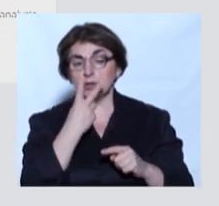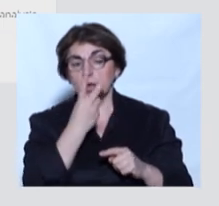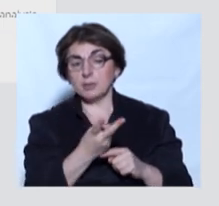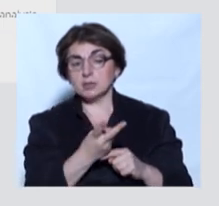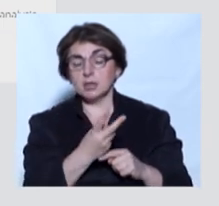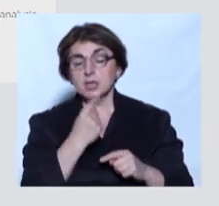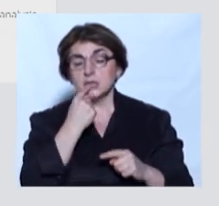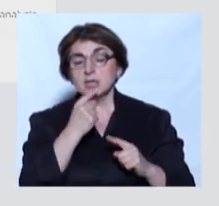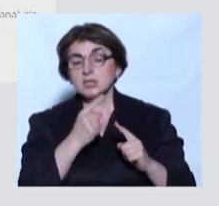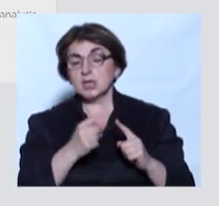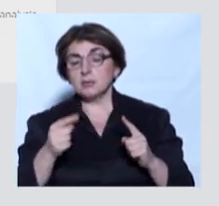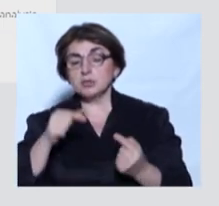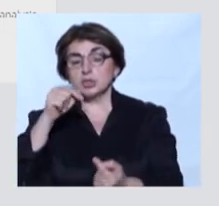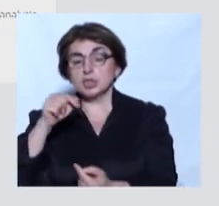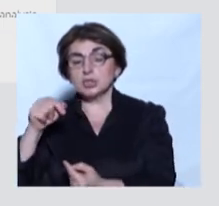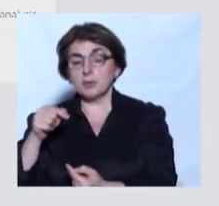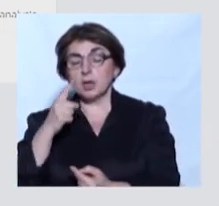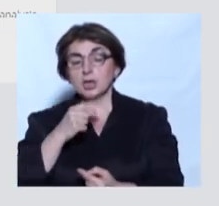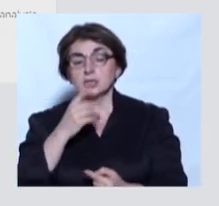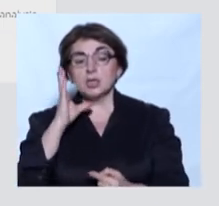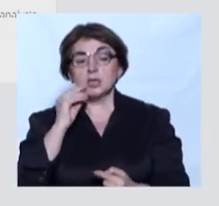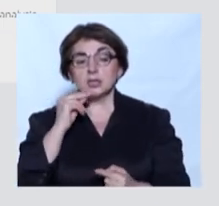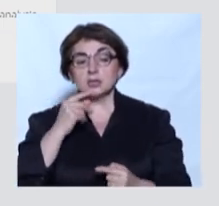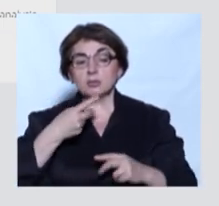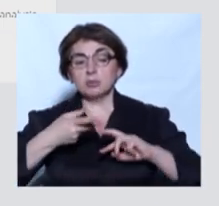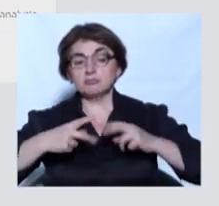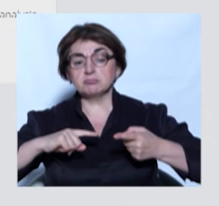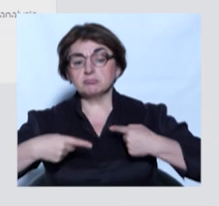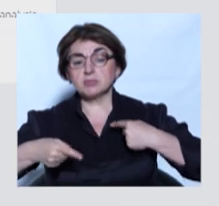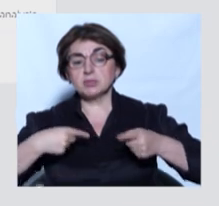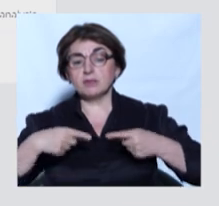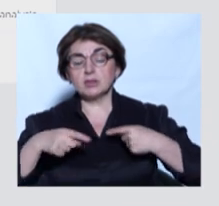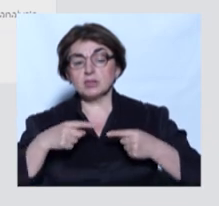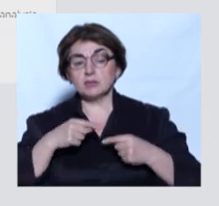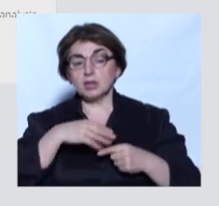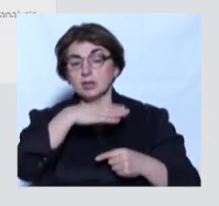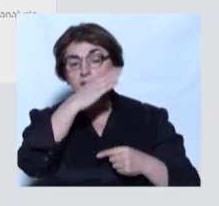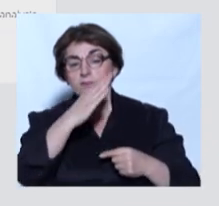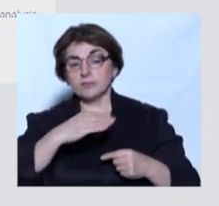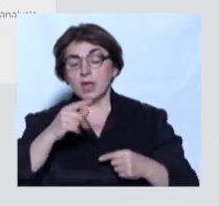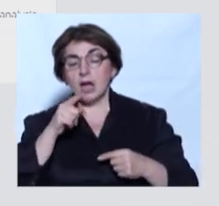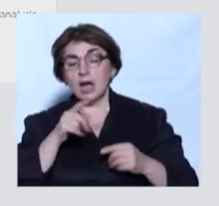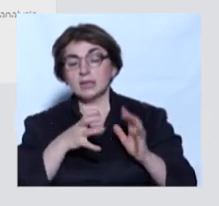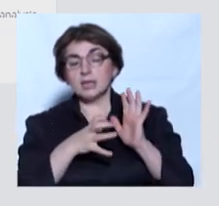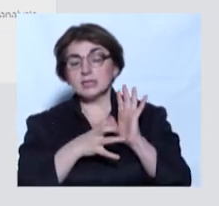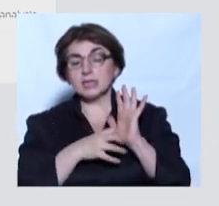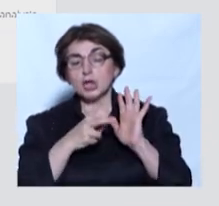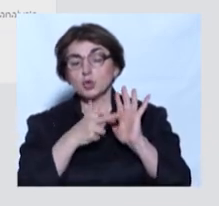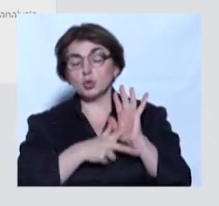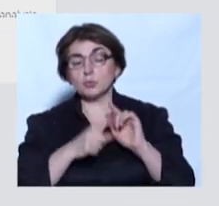უნდა, წლების მიხედვით ეს მაჩვენებლები შეიცვალა. აქ თქვენ ხედავთ ინტერაქციულ დიაგრამაზე